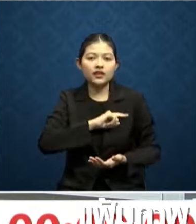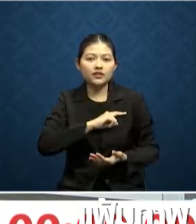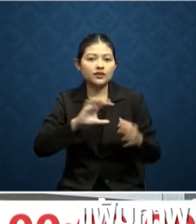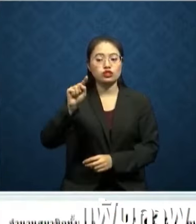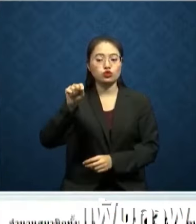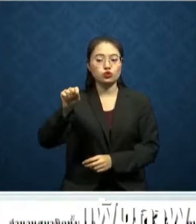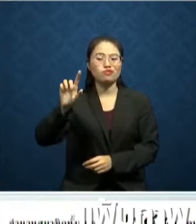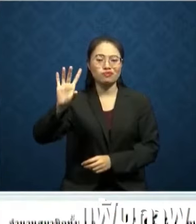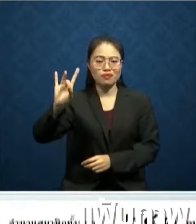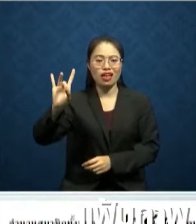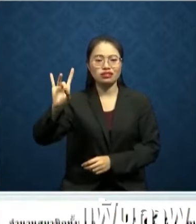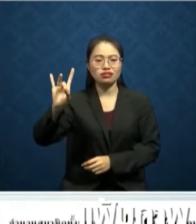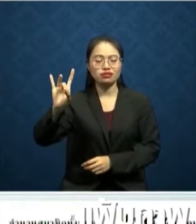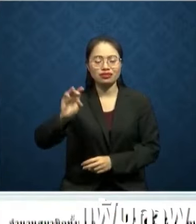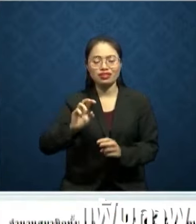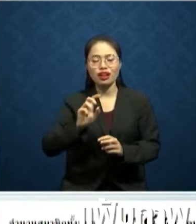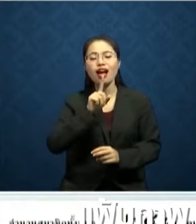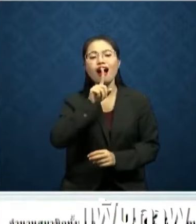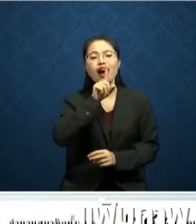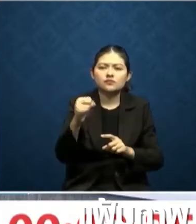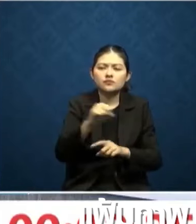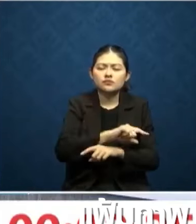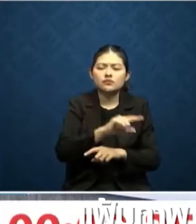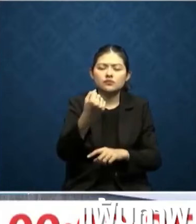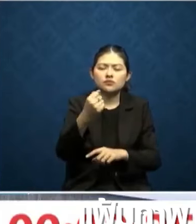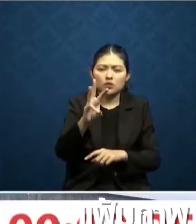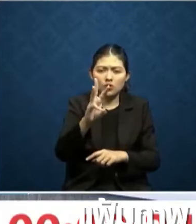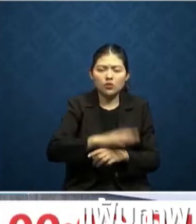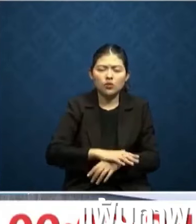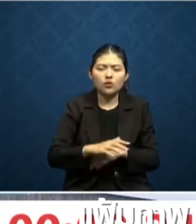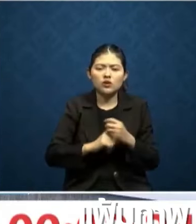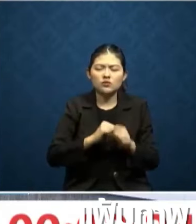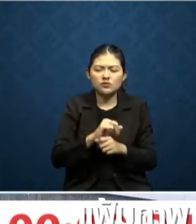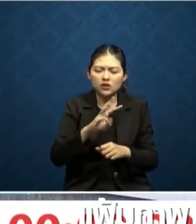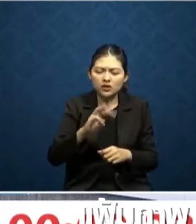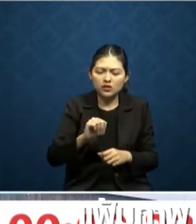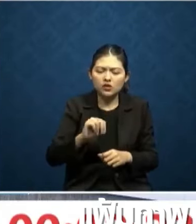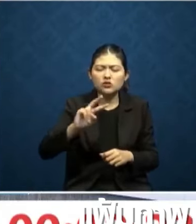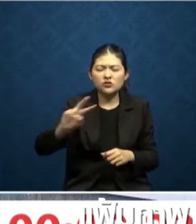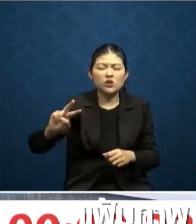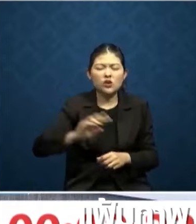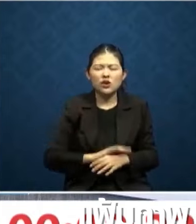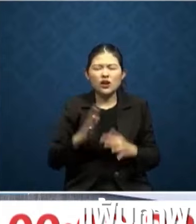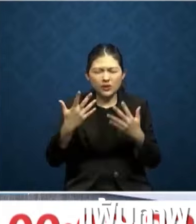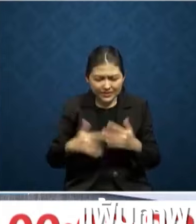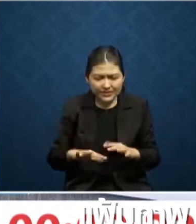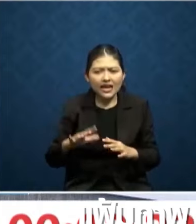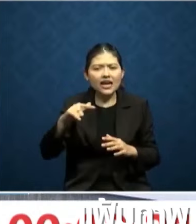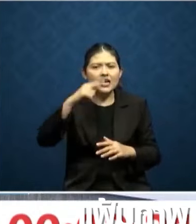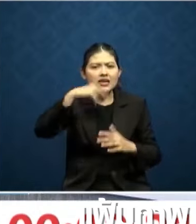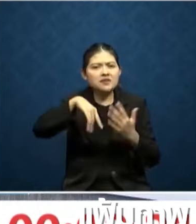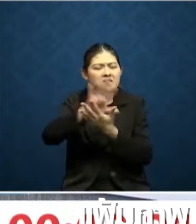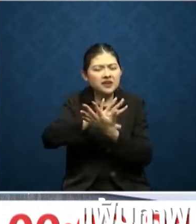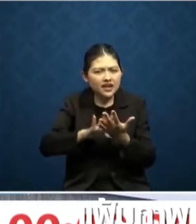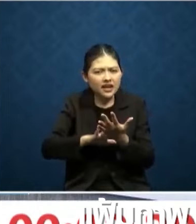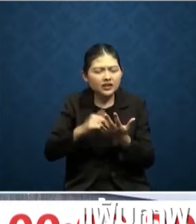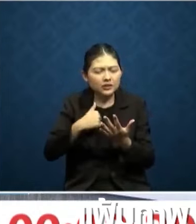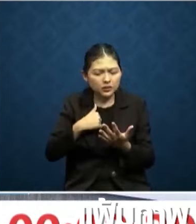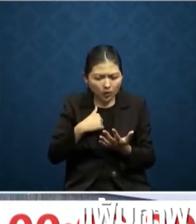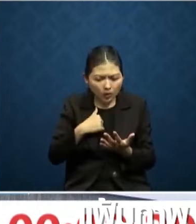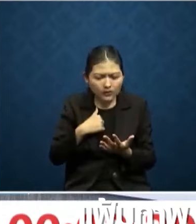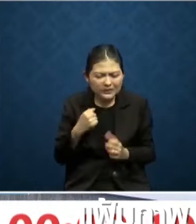คนใหม่ไม่ใช่สว.ชุดปัจจุบันทั้งนี้จะมีการตั้งกรรมธิการเพื่อตรวจสอบประวัตินายประสิทธิ์ศักดิ์ในช่วงการประชุมวุฒิสภาที่